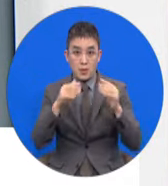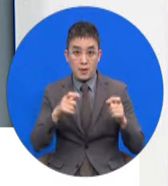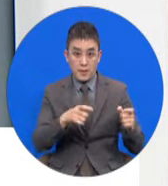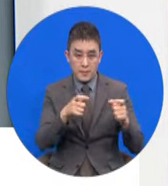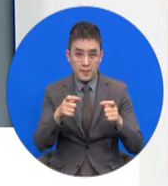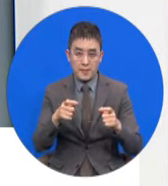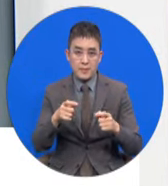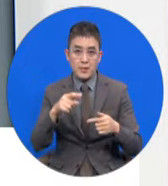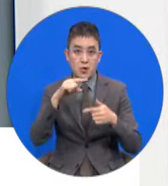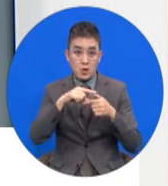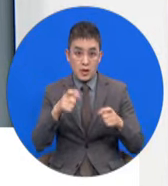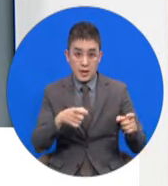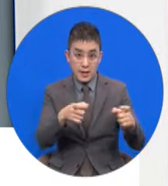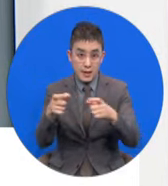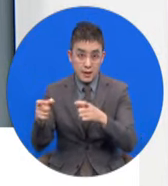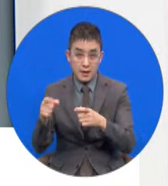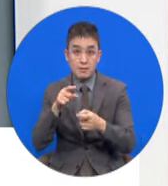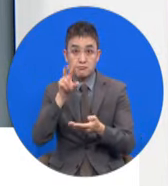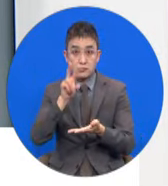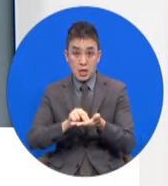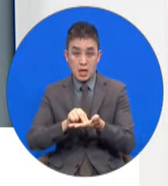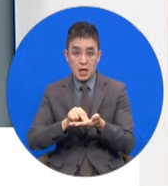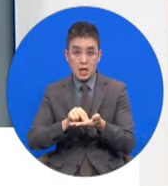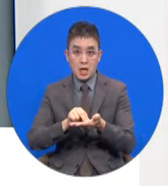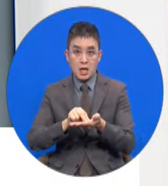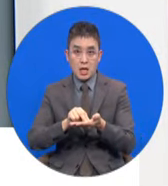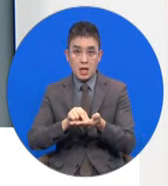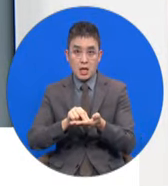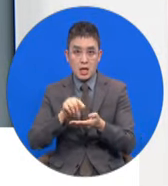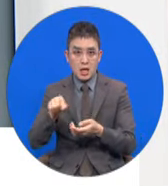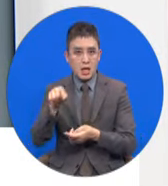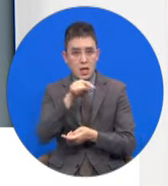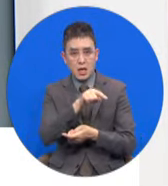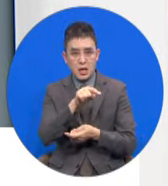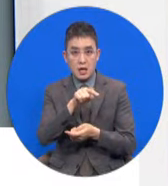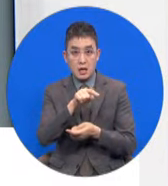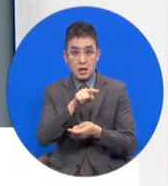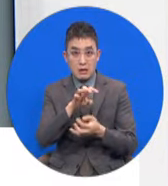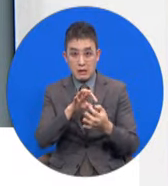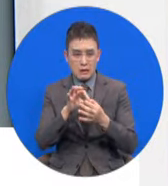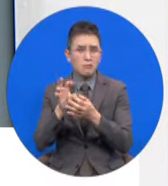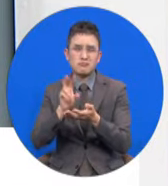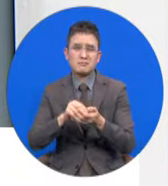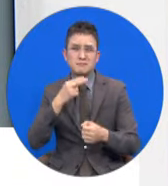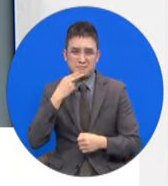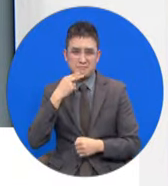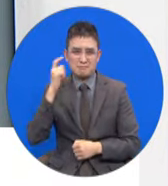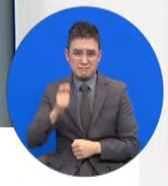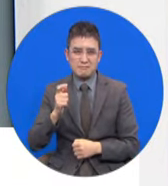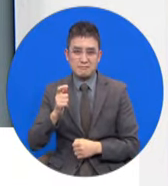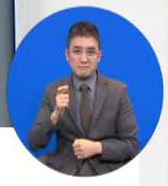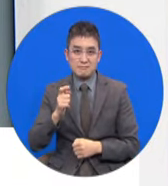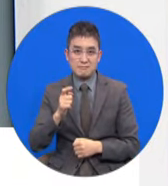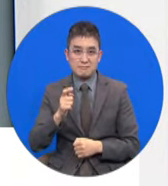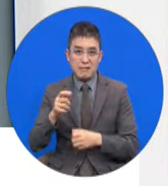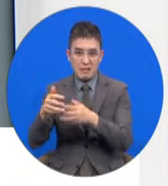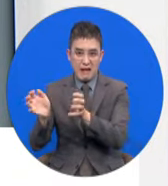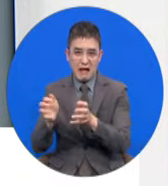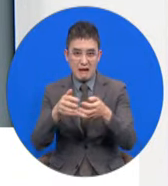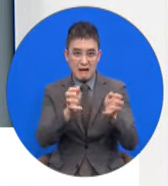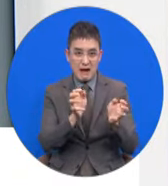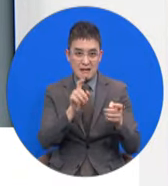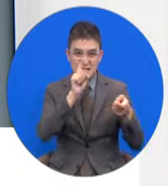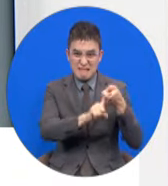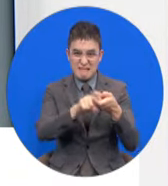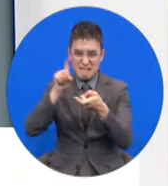영남에서 투표율 문제는 해당 지역에는 사실 크게 영향을 미치지 않습니다. 왜냐하면 그 지역은 양당의 압도적인 지지이기